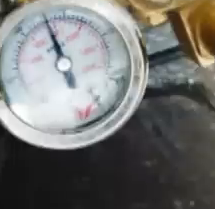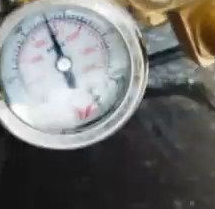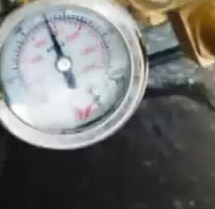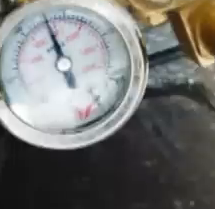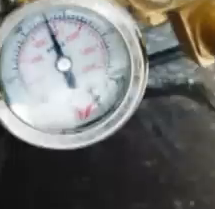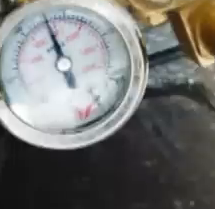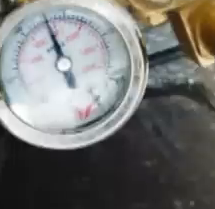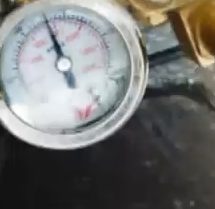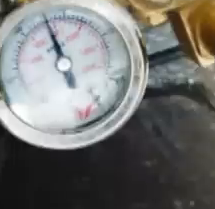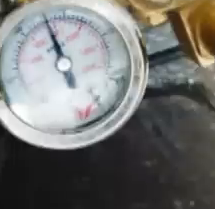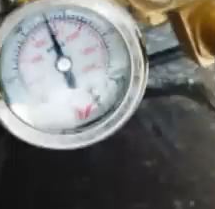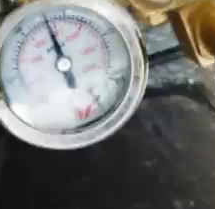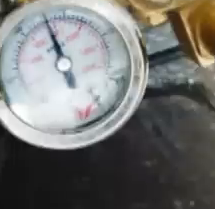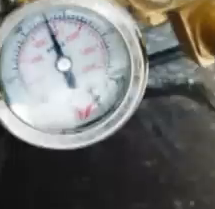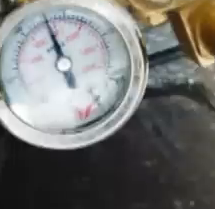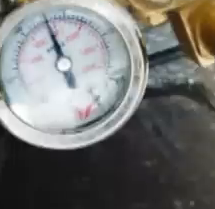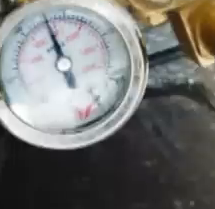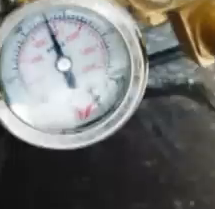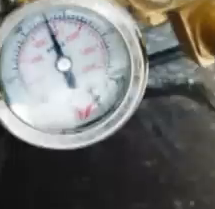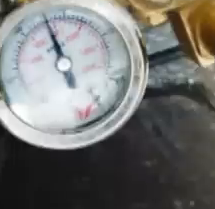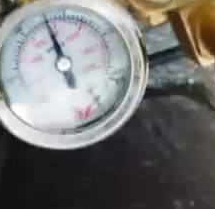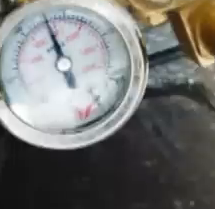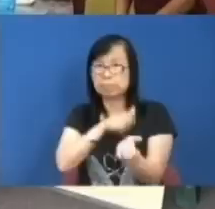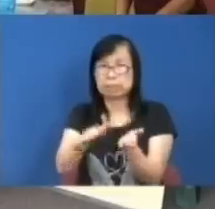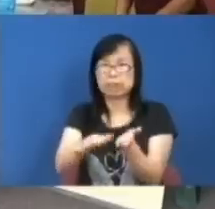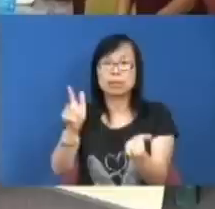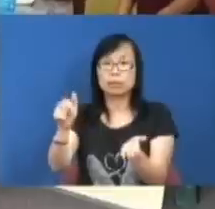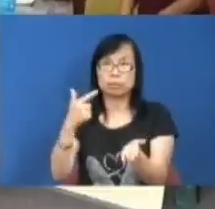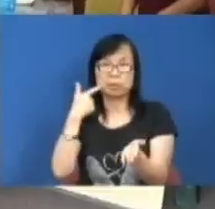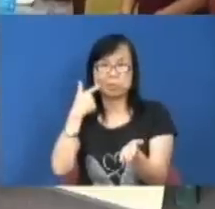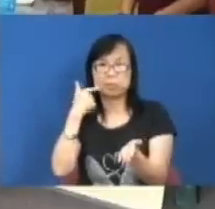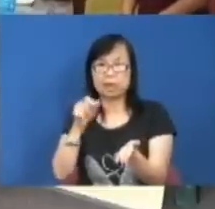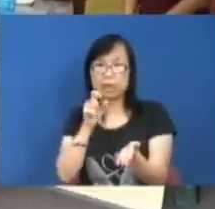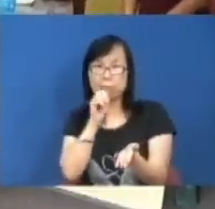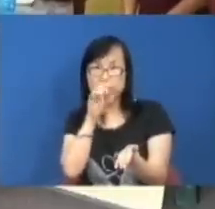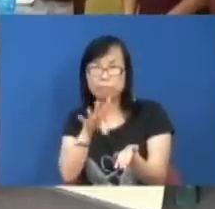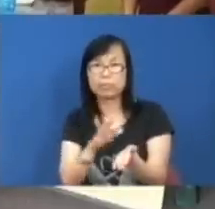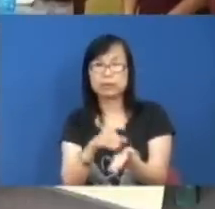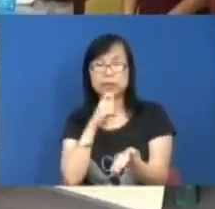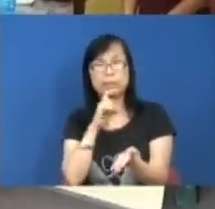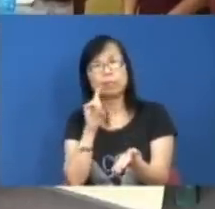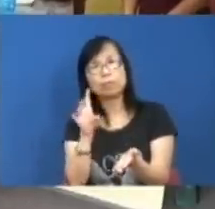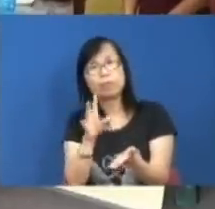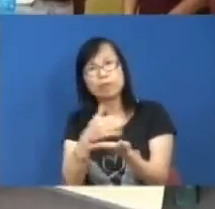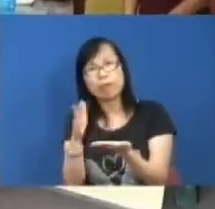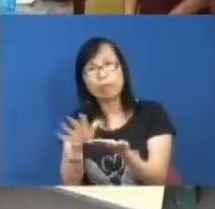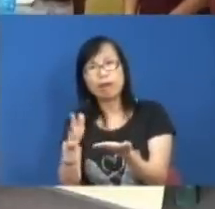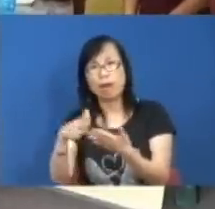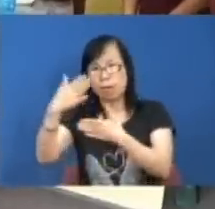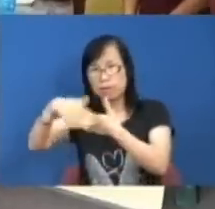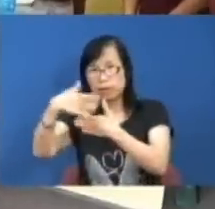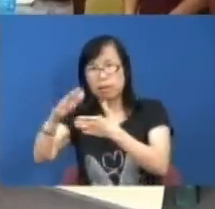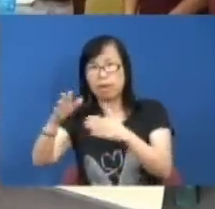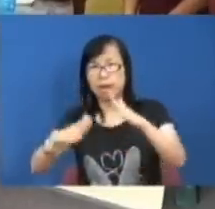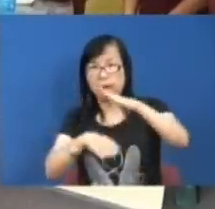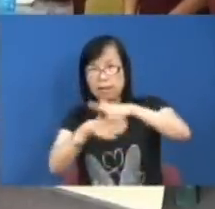打咗啲即係個底有污糟嗰啲嘢咧，咁你而家我哋嚴格嚟講，我哋即係用有冇分話outdoor 啊，即係室內或室